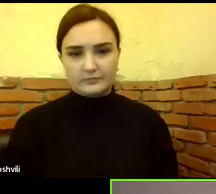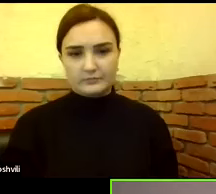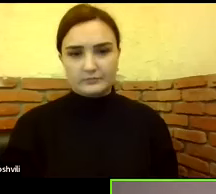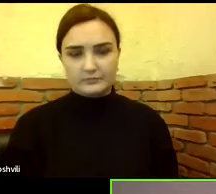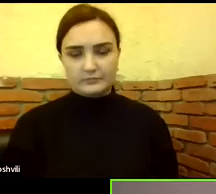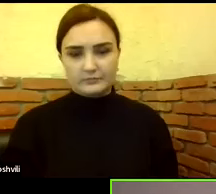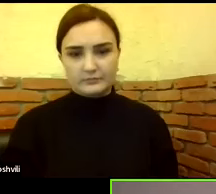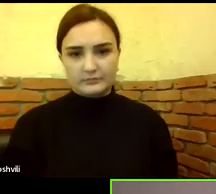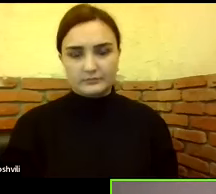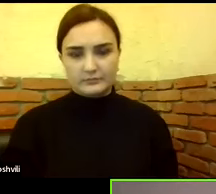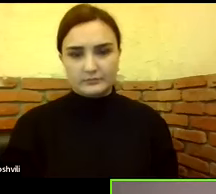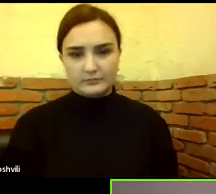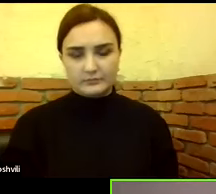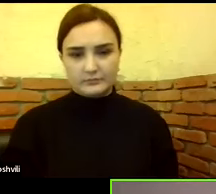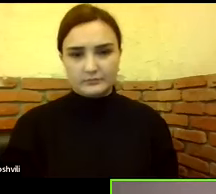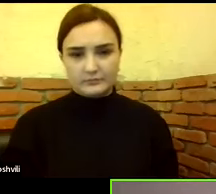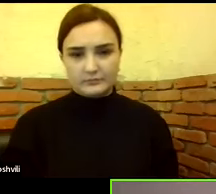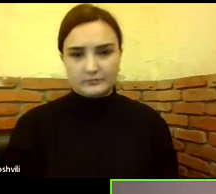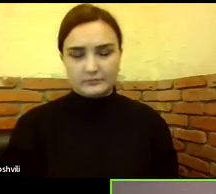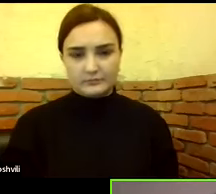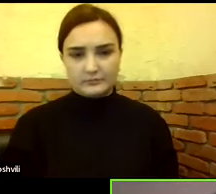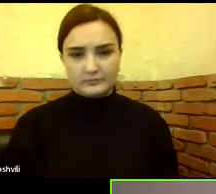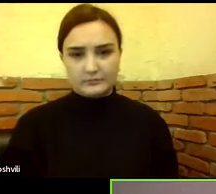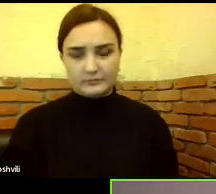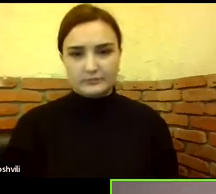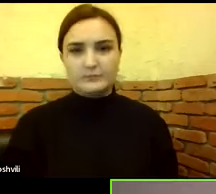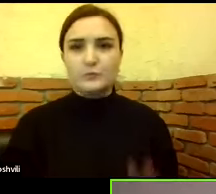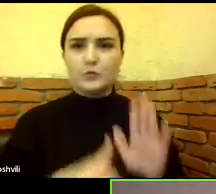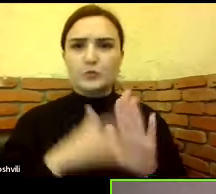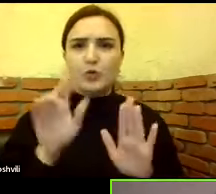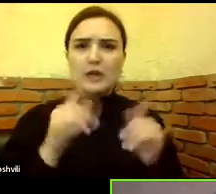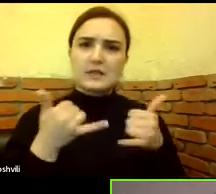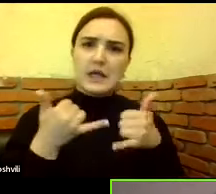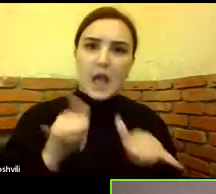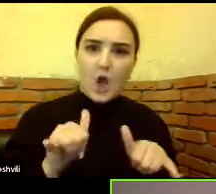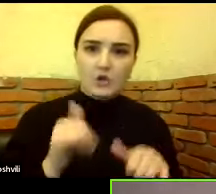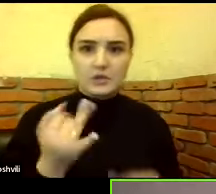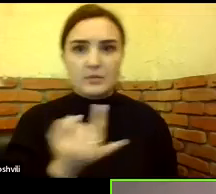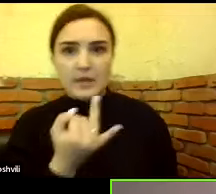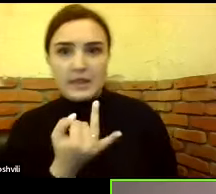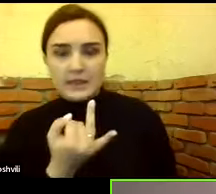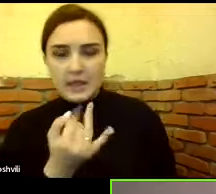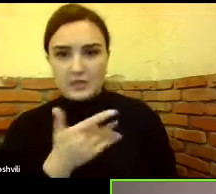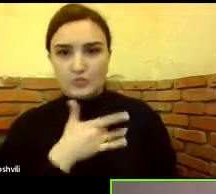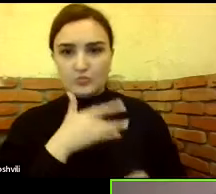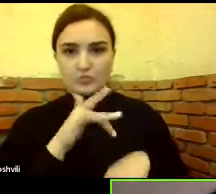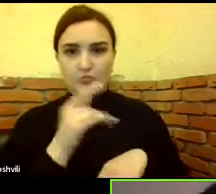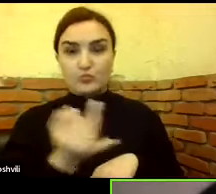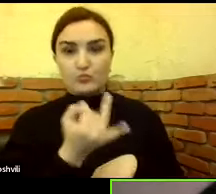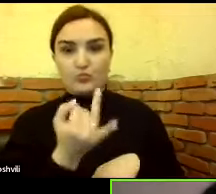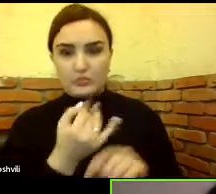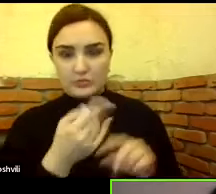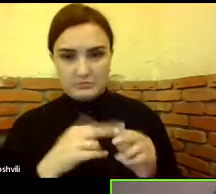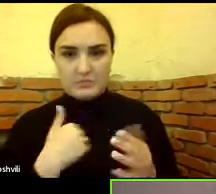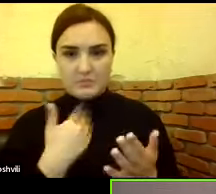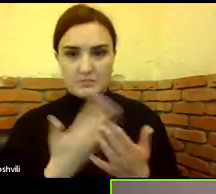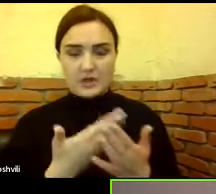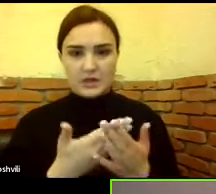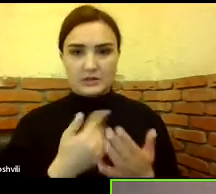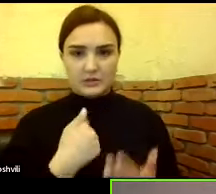ხო და რაღაცა უფრო გაოცებას ან ინტერესთან სამის მოყარებას გამძაფრებულად შენ მიმართ ვიდრე მაგალითად ჩემ